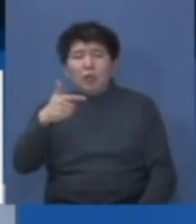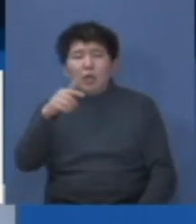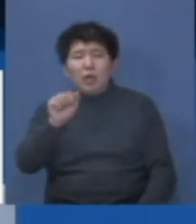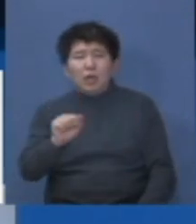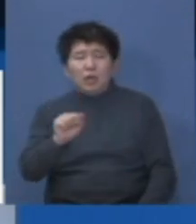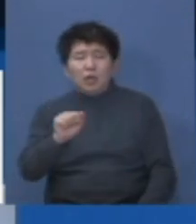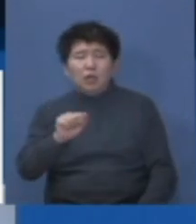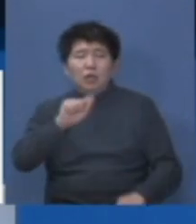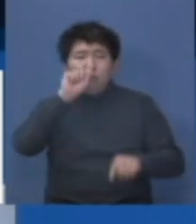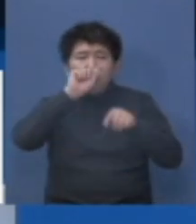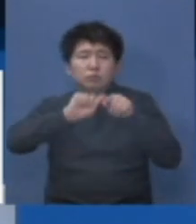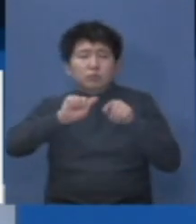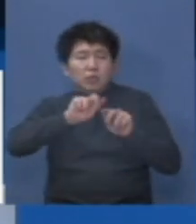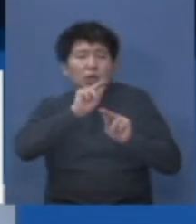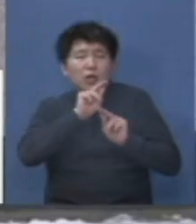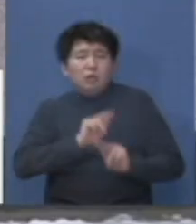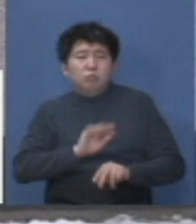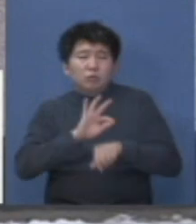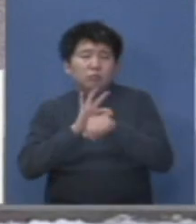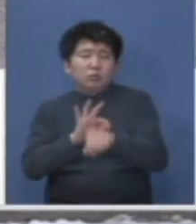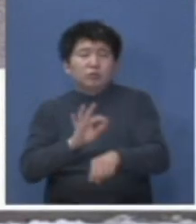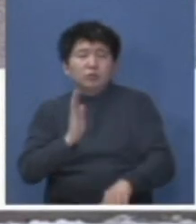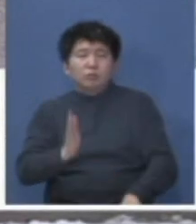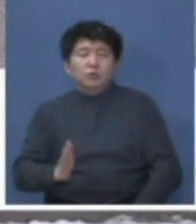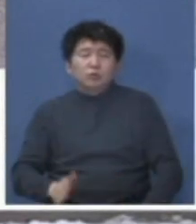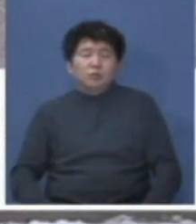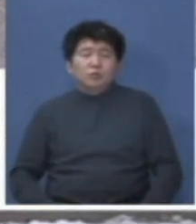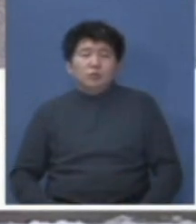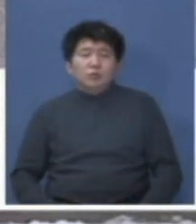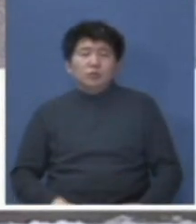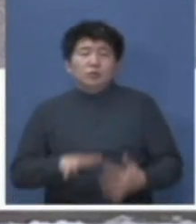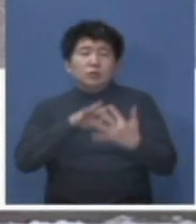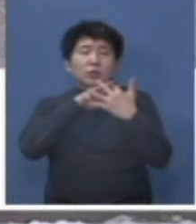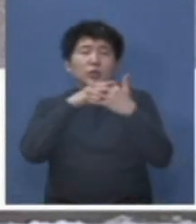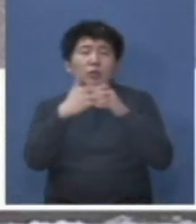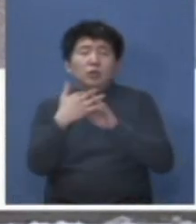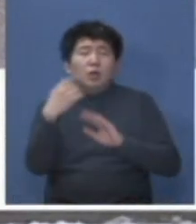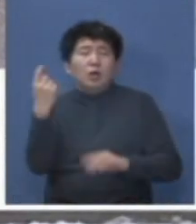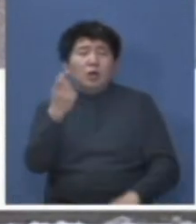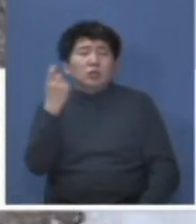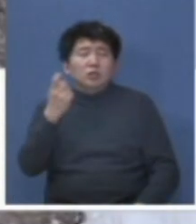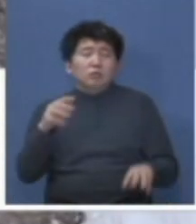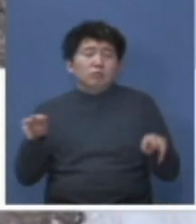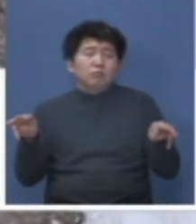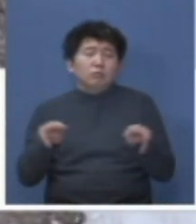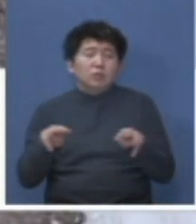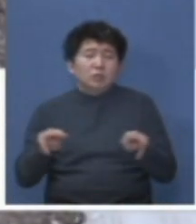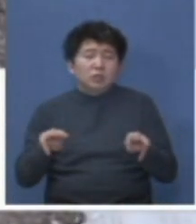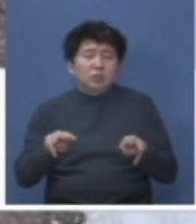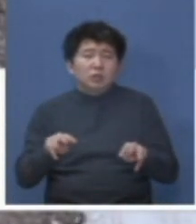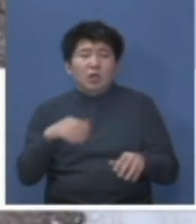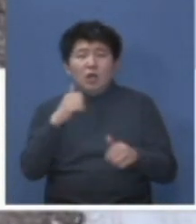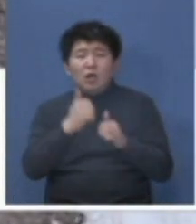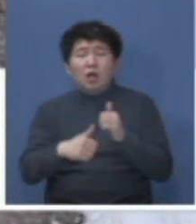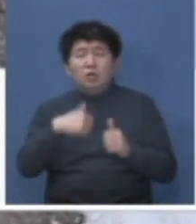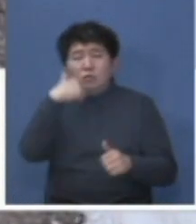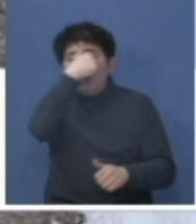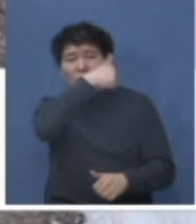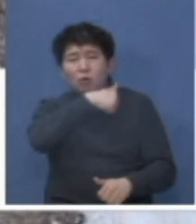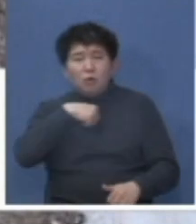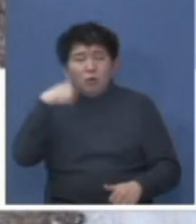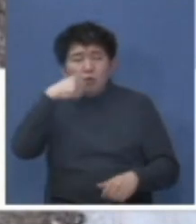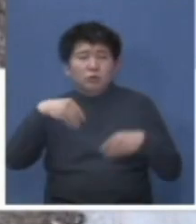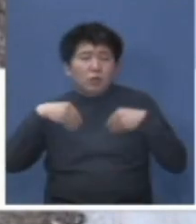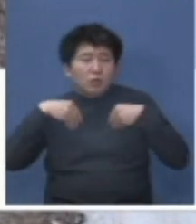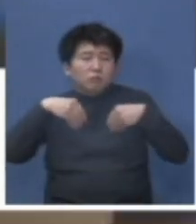тексеріс жұмыстарын жүргізеді. Ауыл шаруашылық министрлігінің облыстық инспекция мамандары жылда әр аудандағы егіс